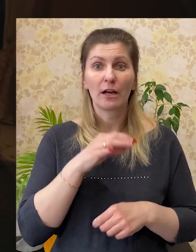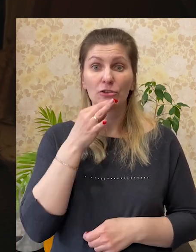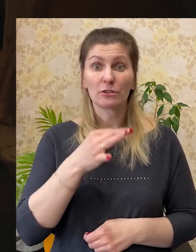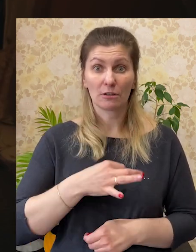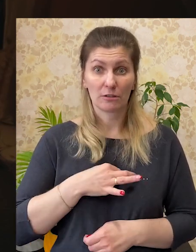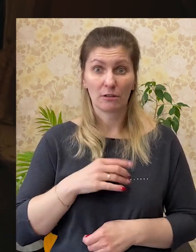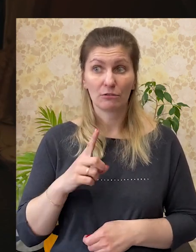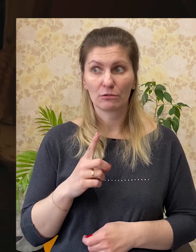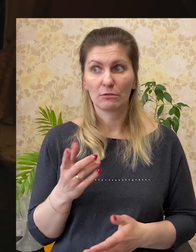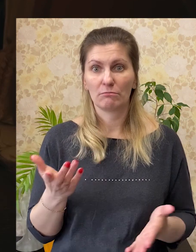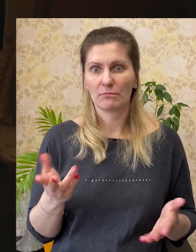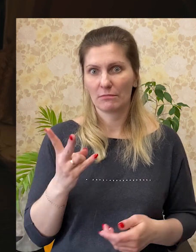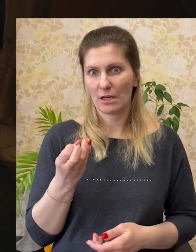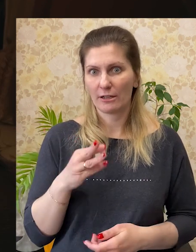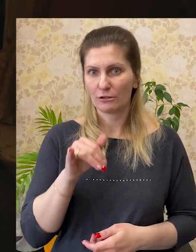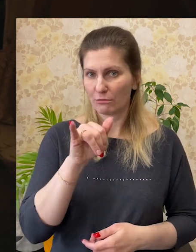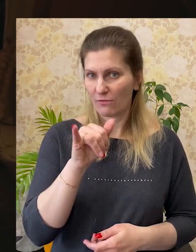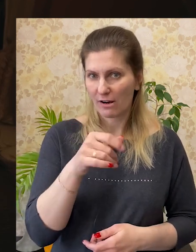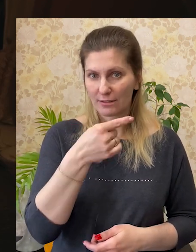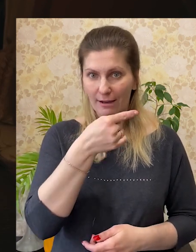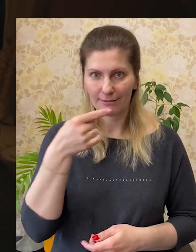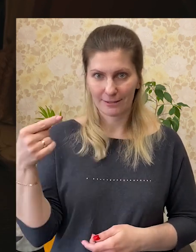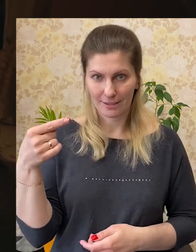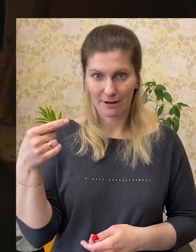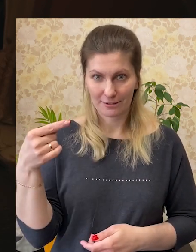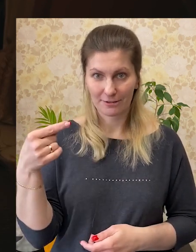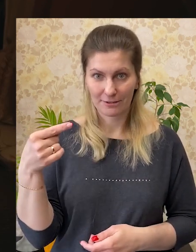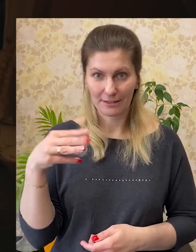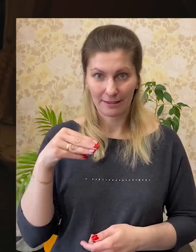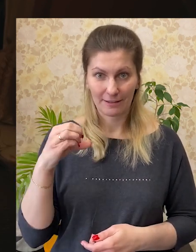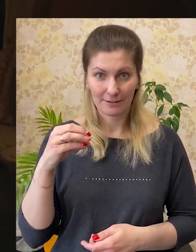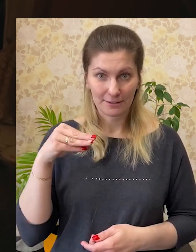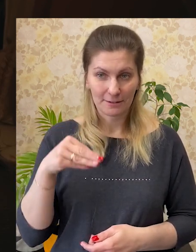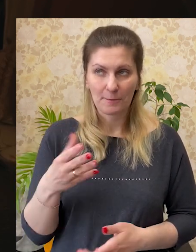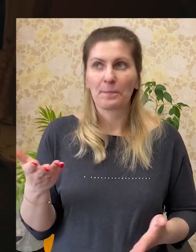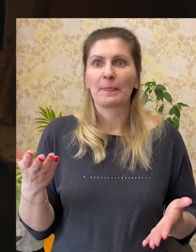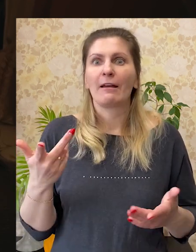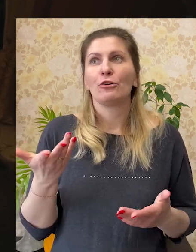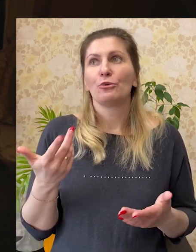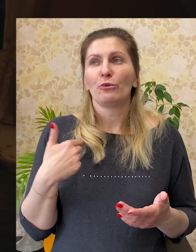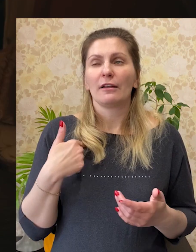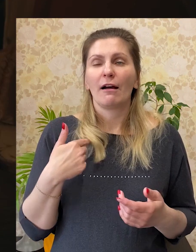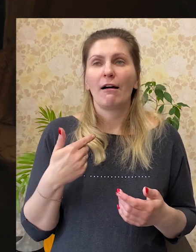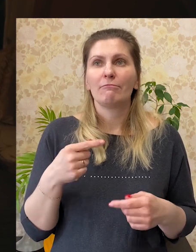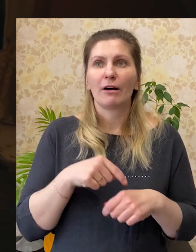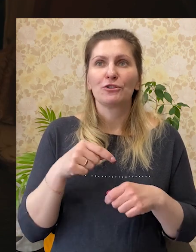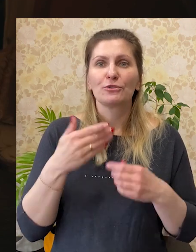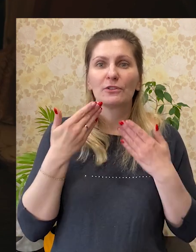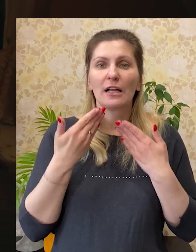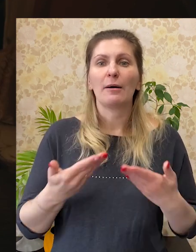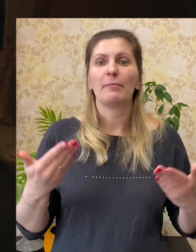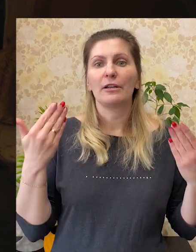что, Катя, у вас анализ отрицательный, конечно, у меня какое-то чувство